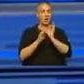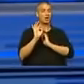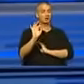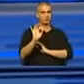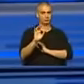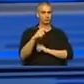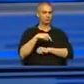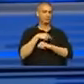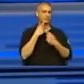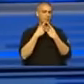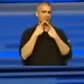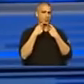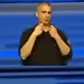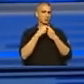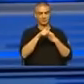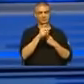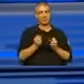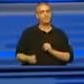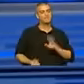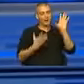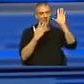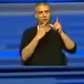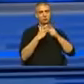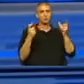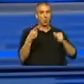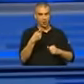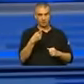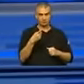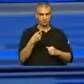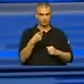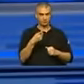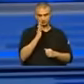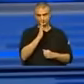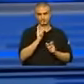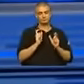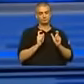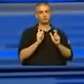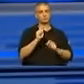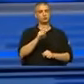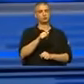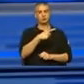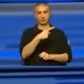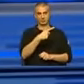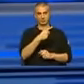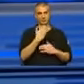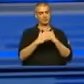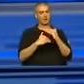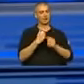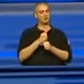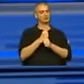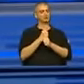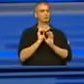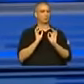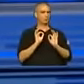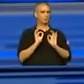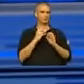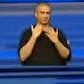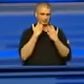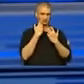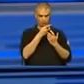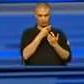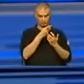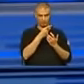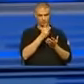במהלך דיון בעניינם ומגרשת אותם מן העולם בכך מונעת השופטת פרי את תהליך היצוג התקין את הסיפור מביאה